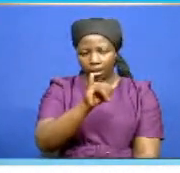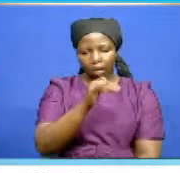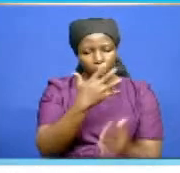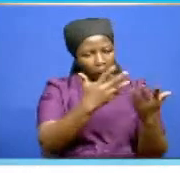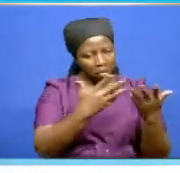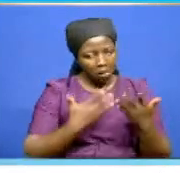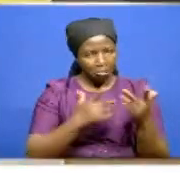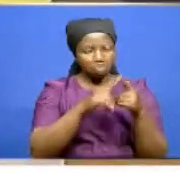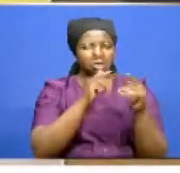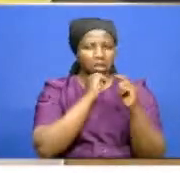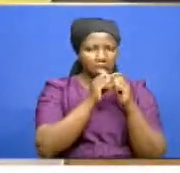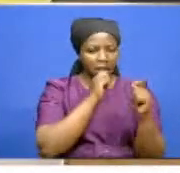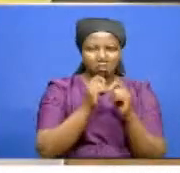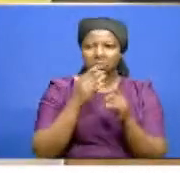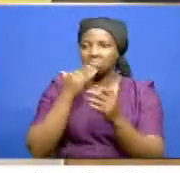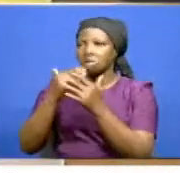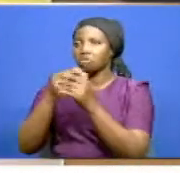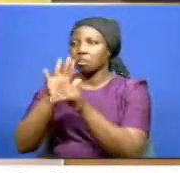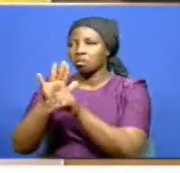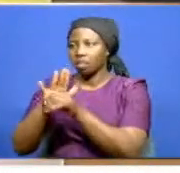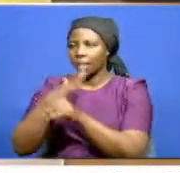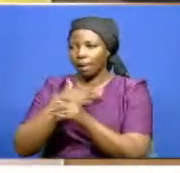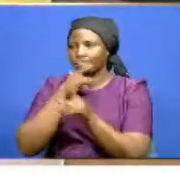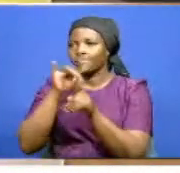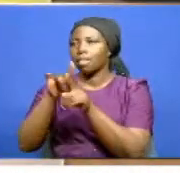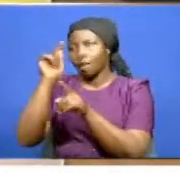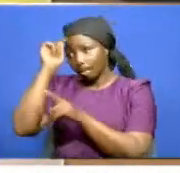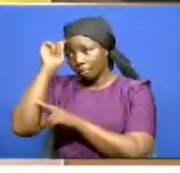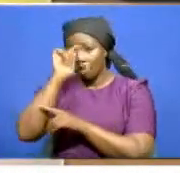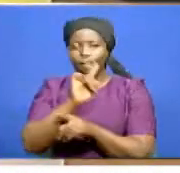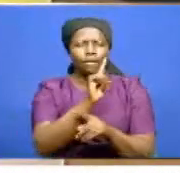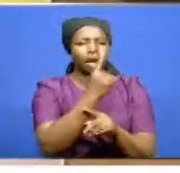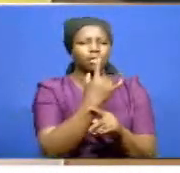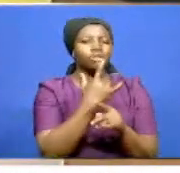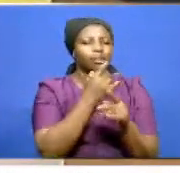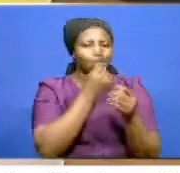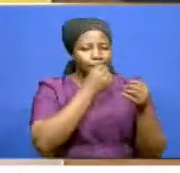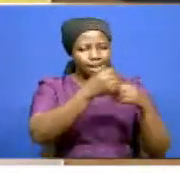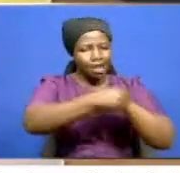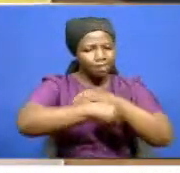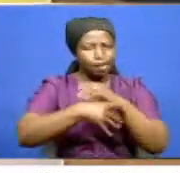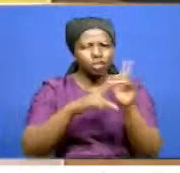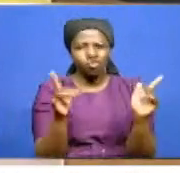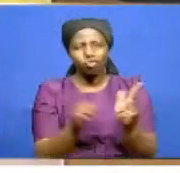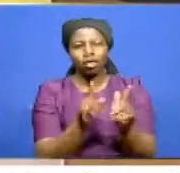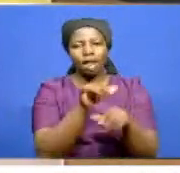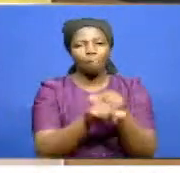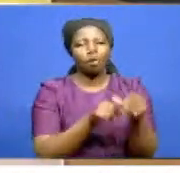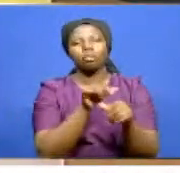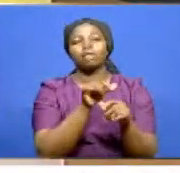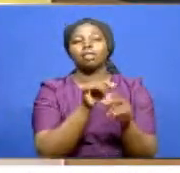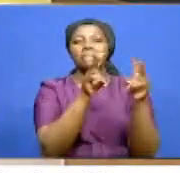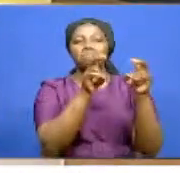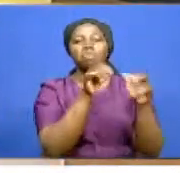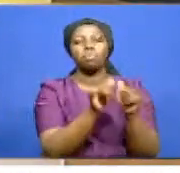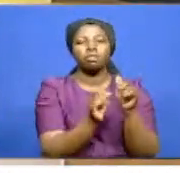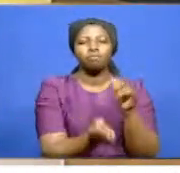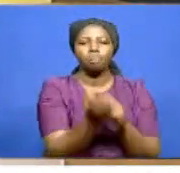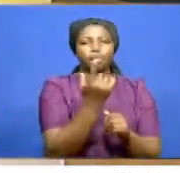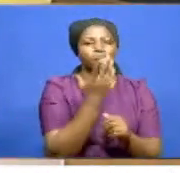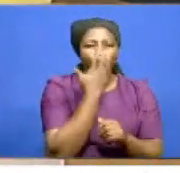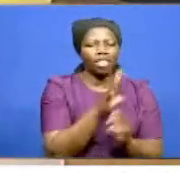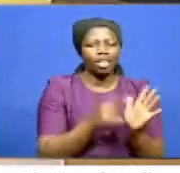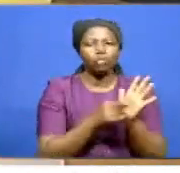yangu Timothy. Kwanza kabisa pengine utupatie kwa kiduchu kuhusiana na masuala ambayo yametukia na inaashiria